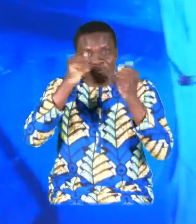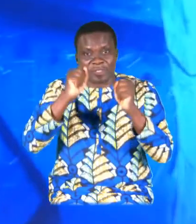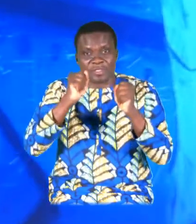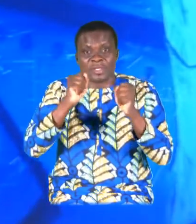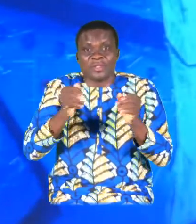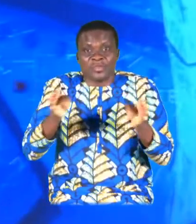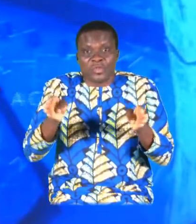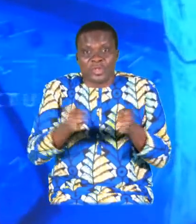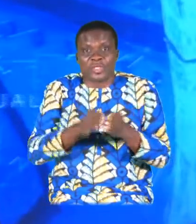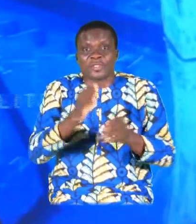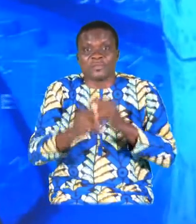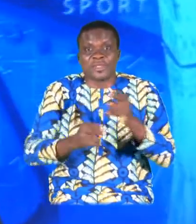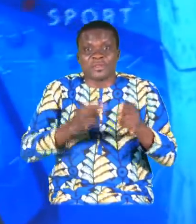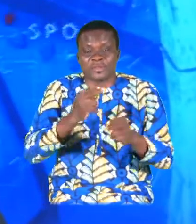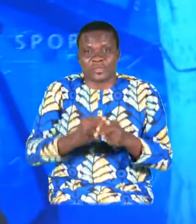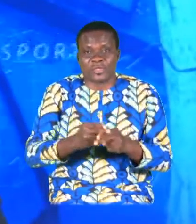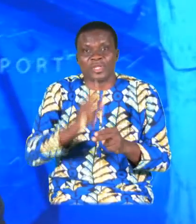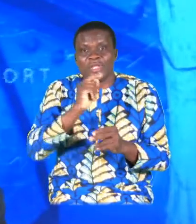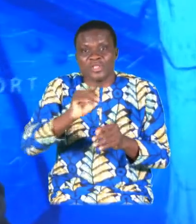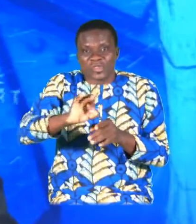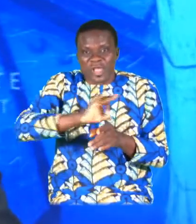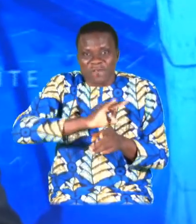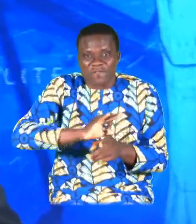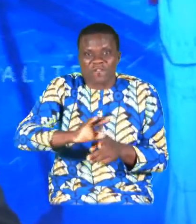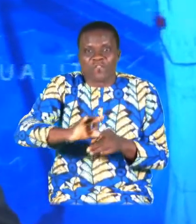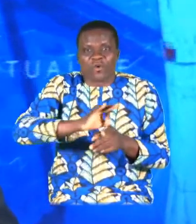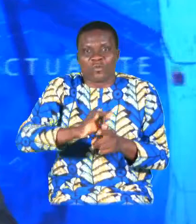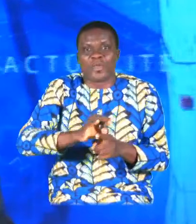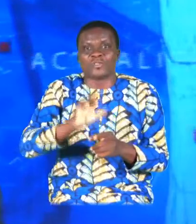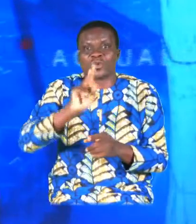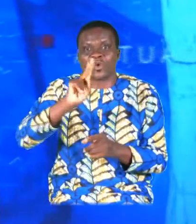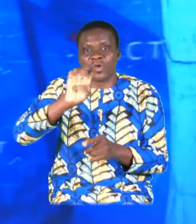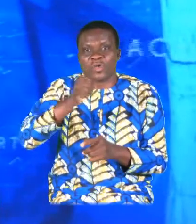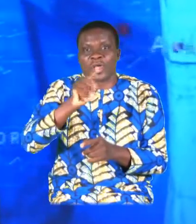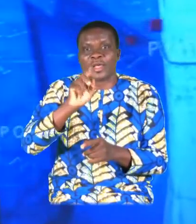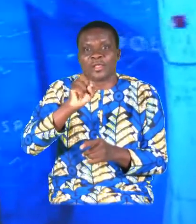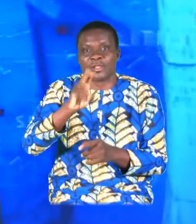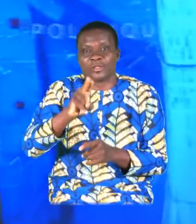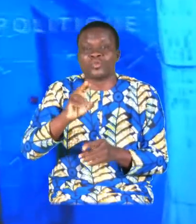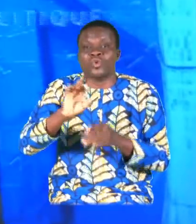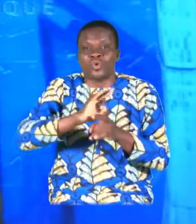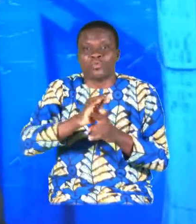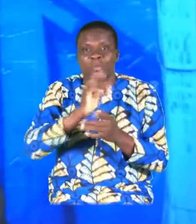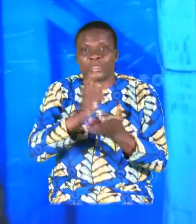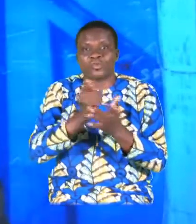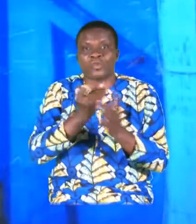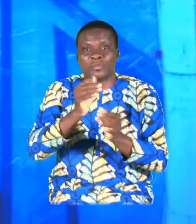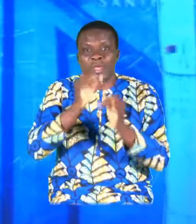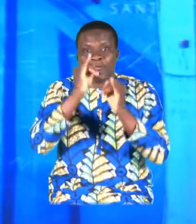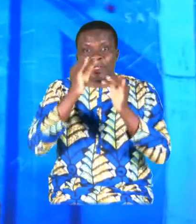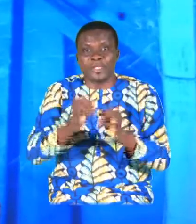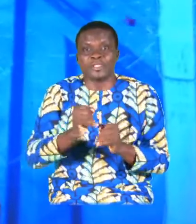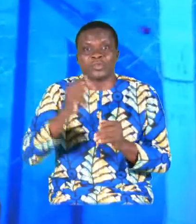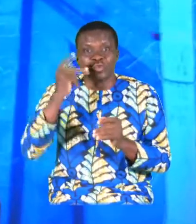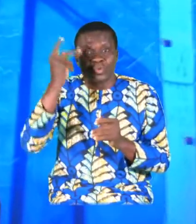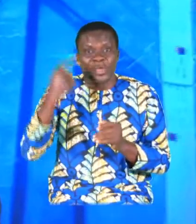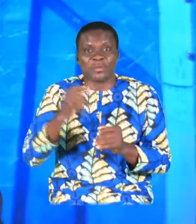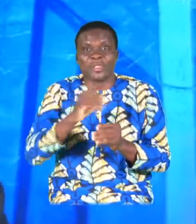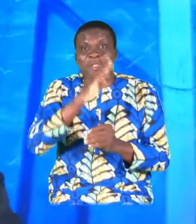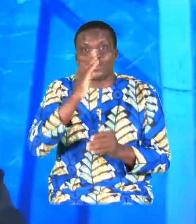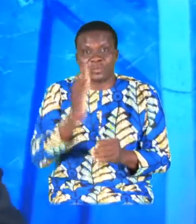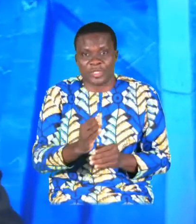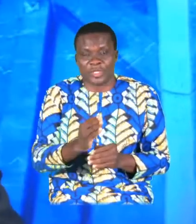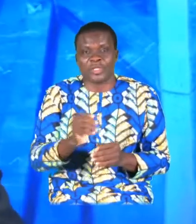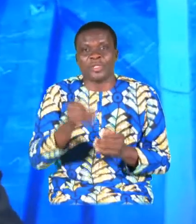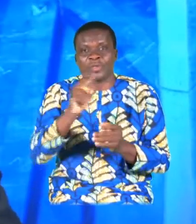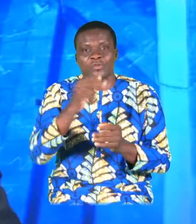de l'Assemblée nationale. Ils sont en formation à Kétou, une formation assurée par l'Institut parlementaire du Bénin.